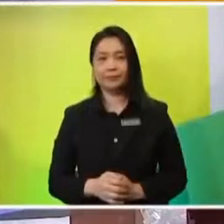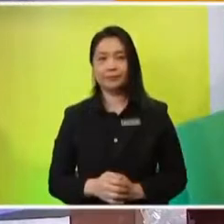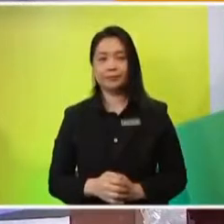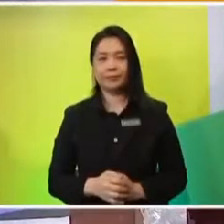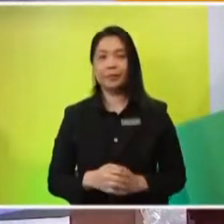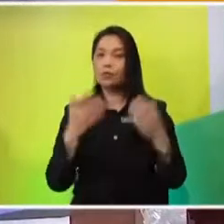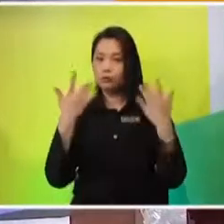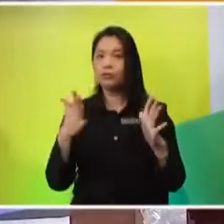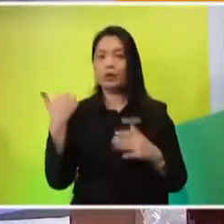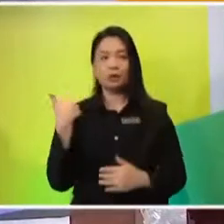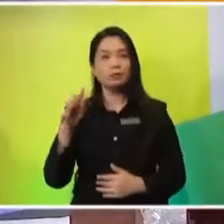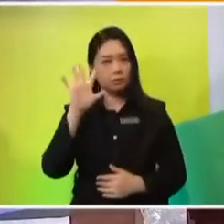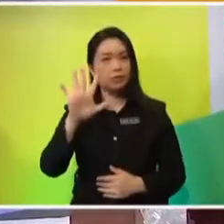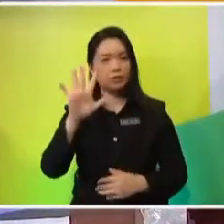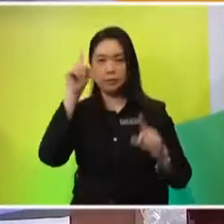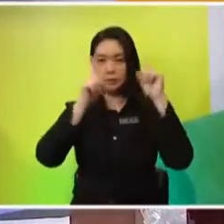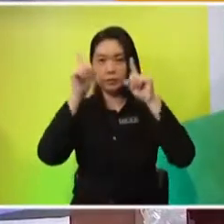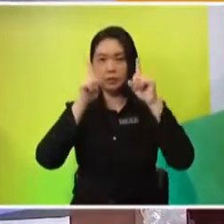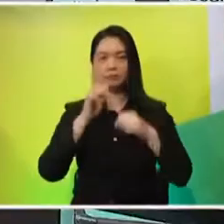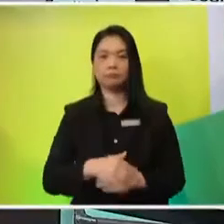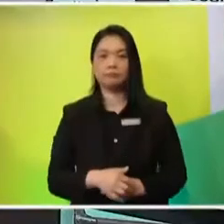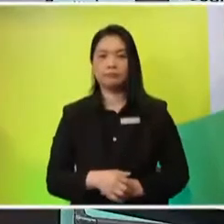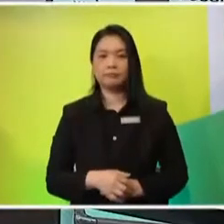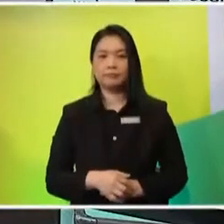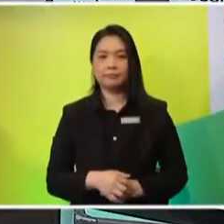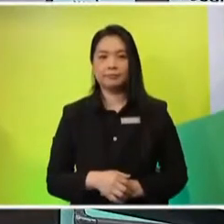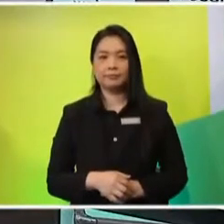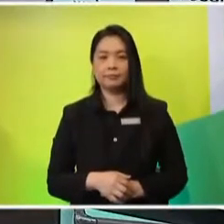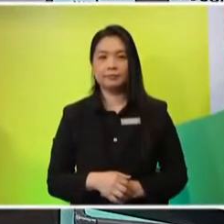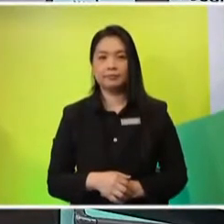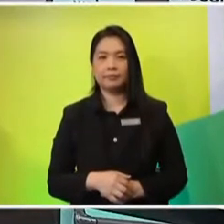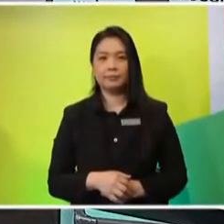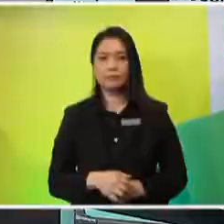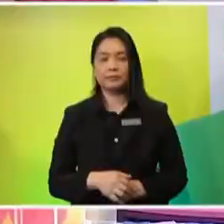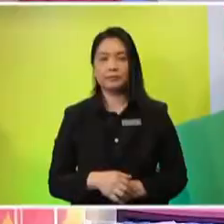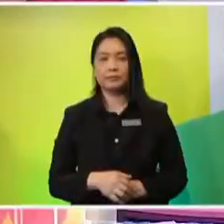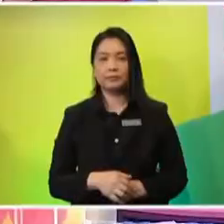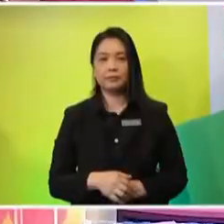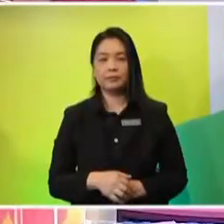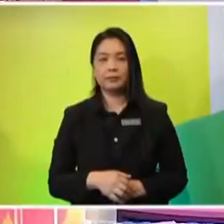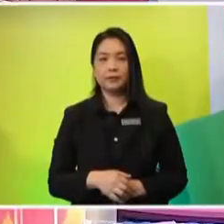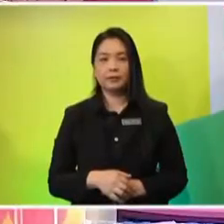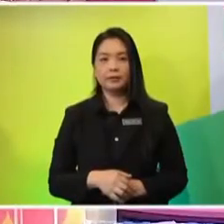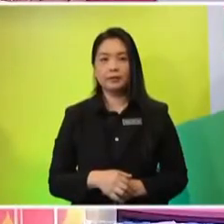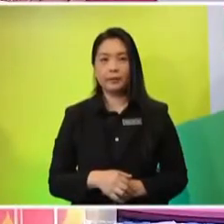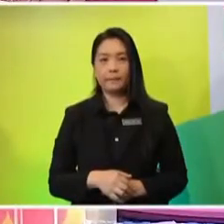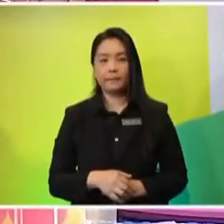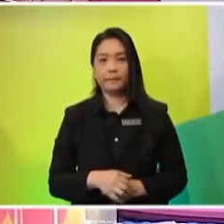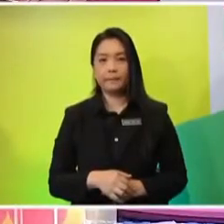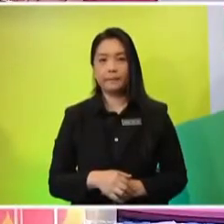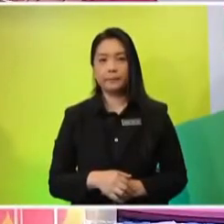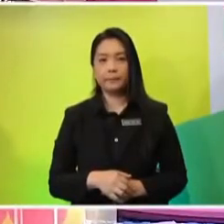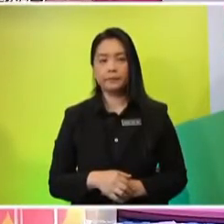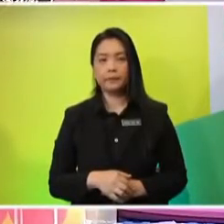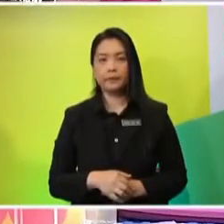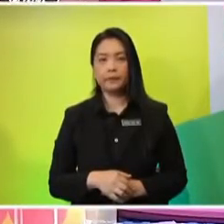5 bintang, kawan-kawan. Ha. Cikgu. Ha. Sebenarnya, Mira nak tahu tak,